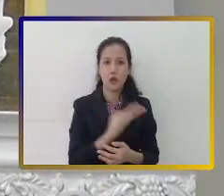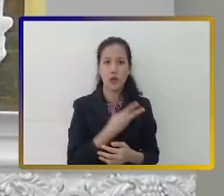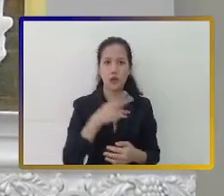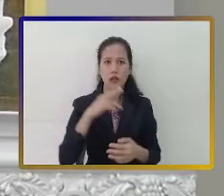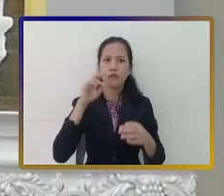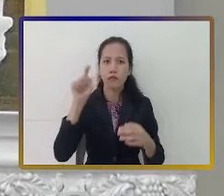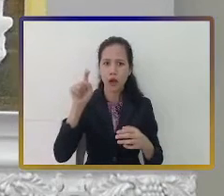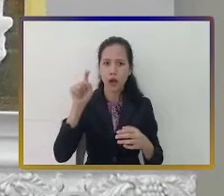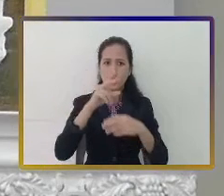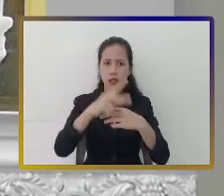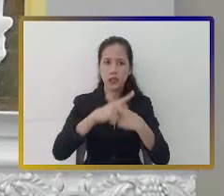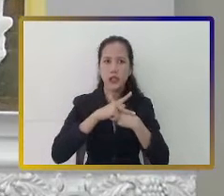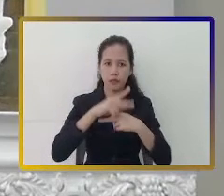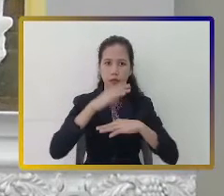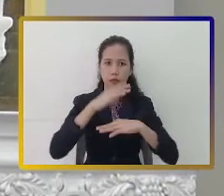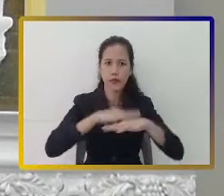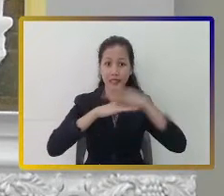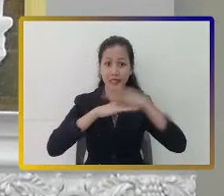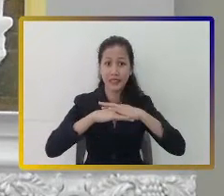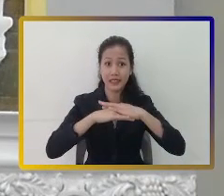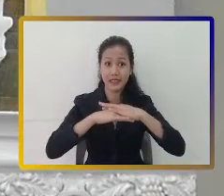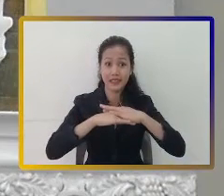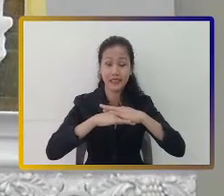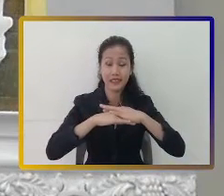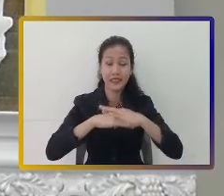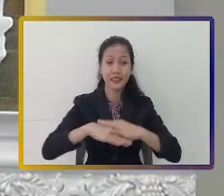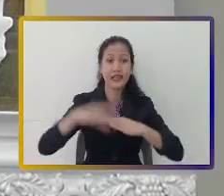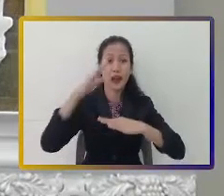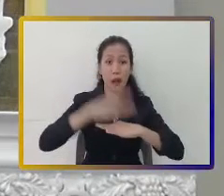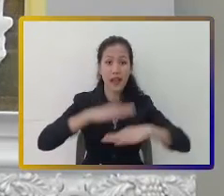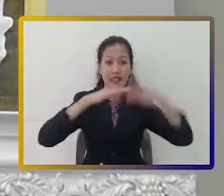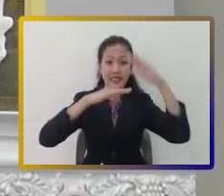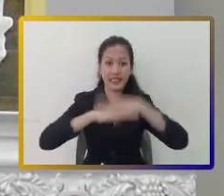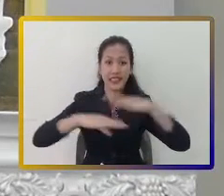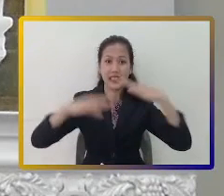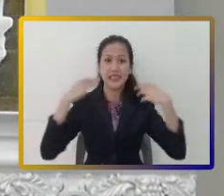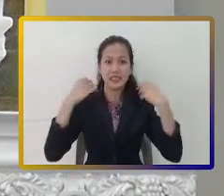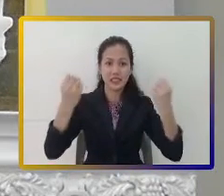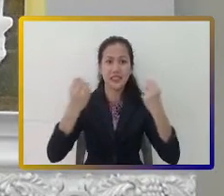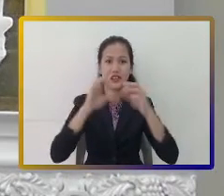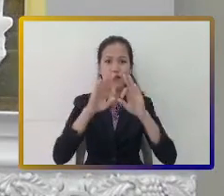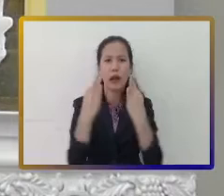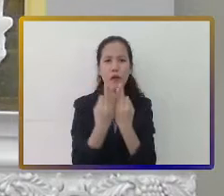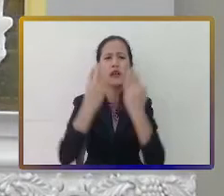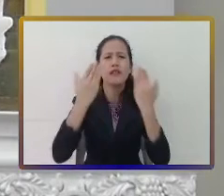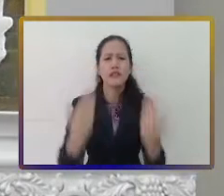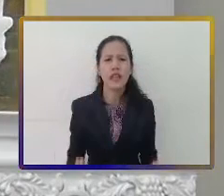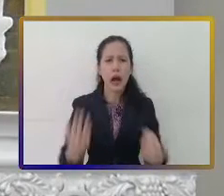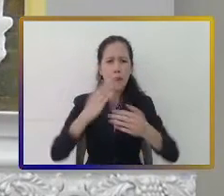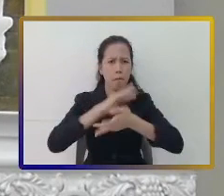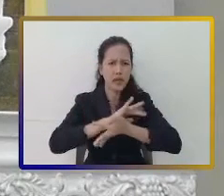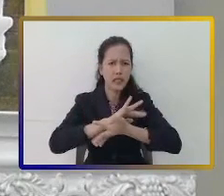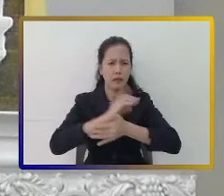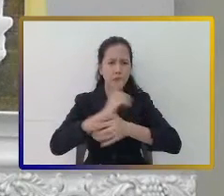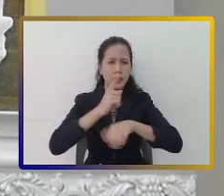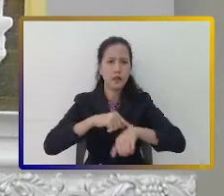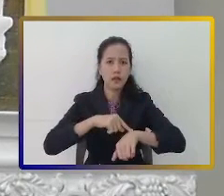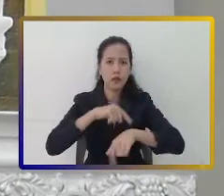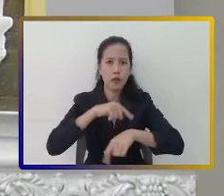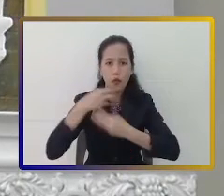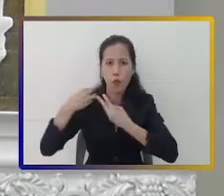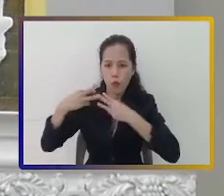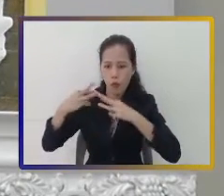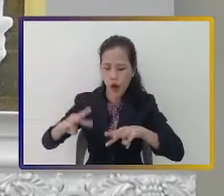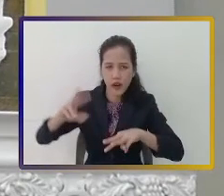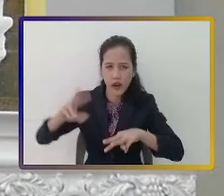building. Patuloy po dapat tayo mag-build ng strong family sa panahon po natin yun. Habang ang Diablo ay nag-build ng kanyang